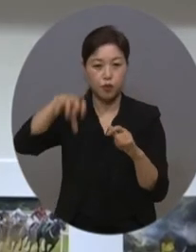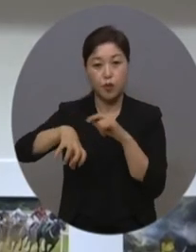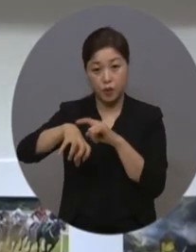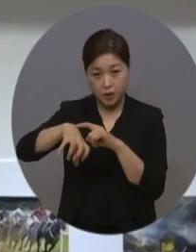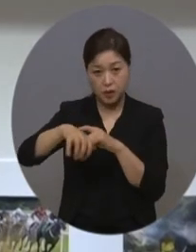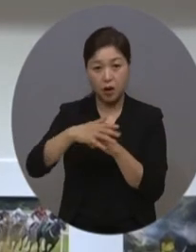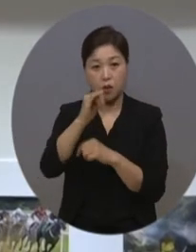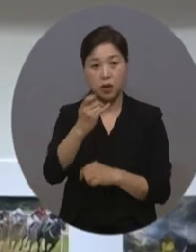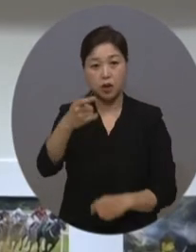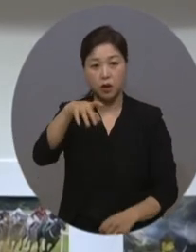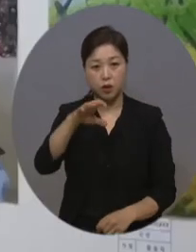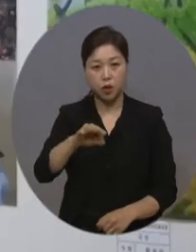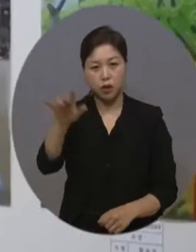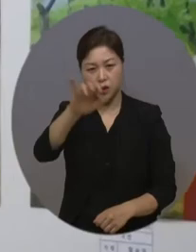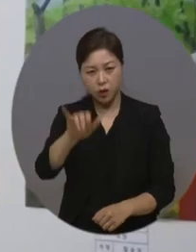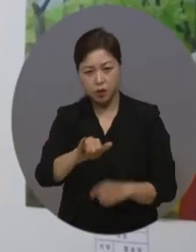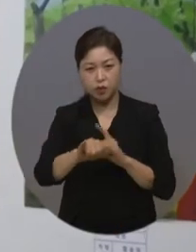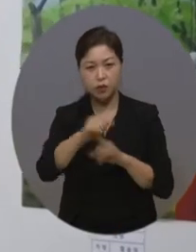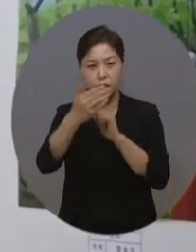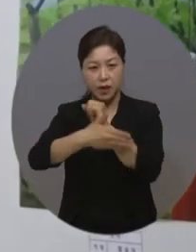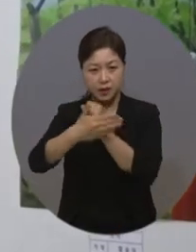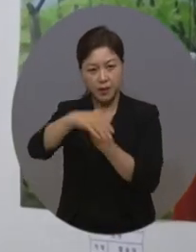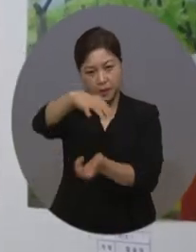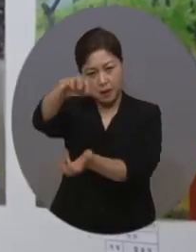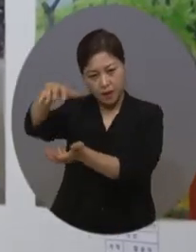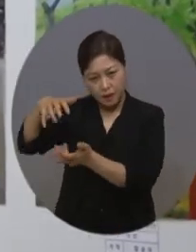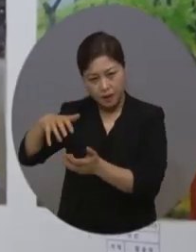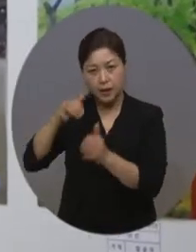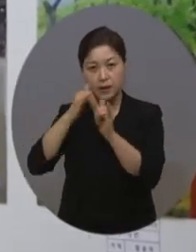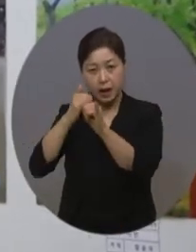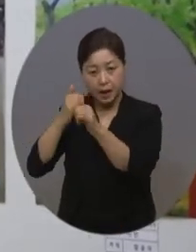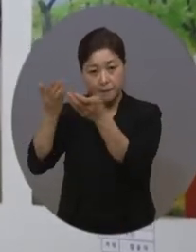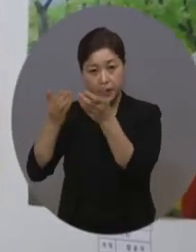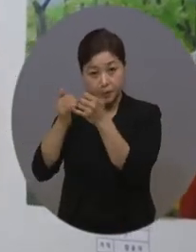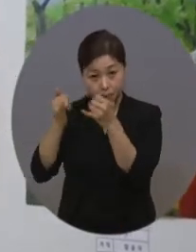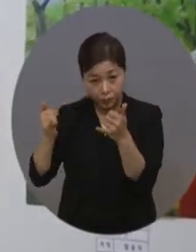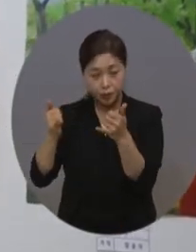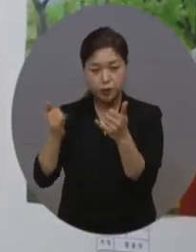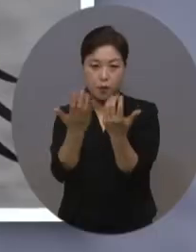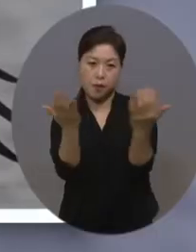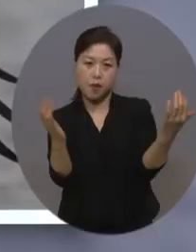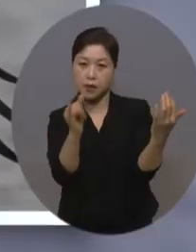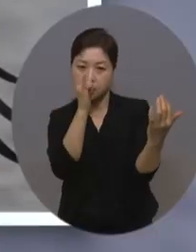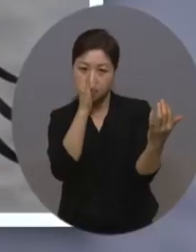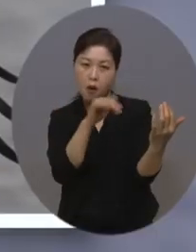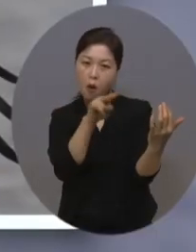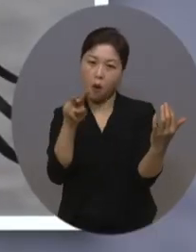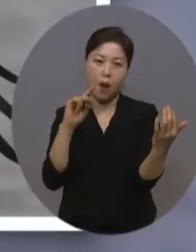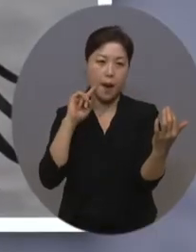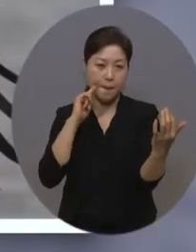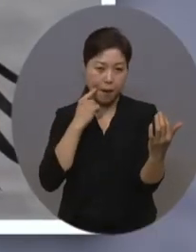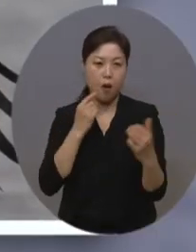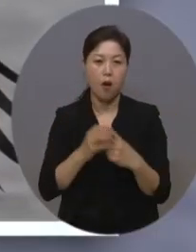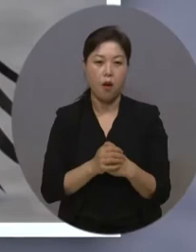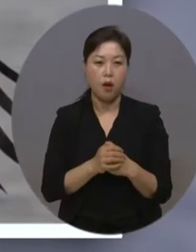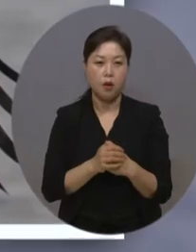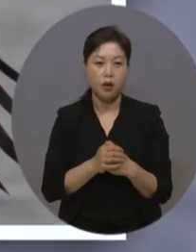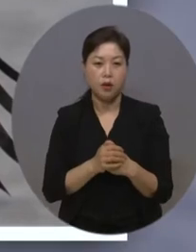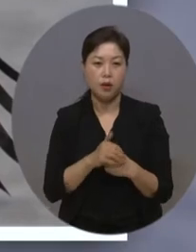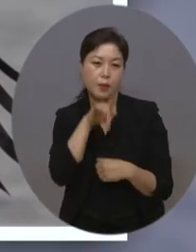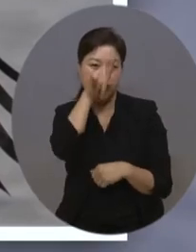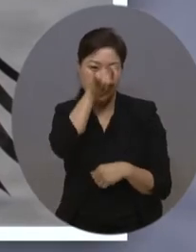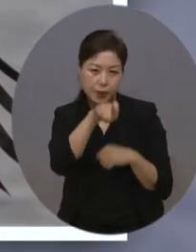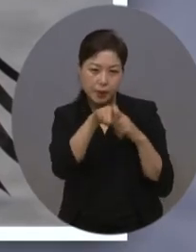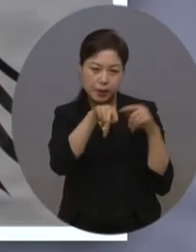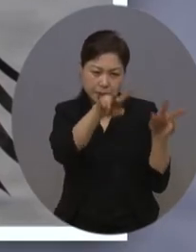회룡 전국 사진 공모전 수상작들도 함께 전시해 볼거리를 더한 가운데 물술의 먹이 사냥 순간을 놓치지